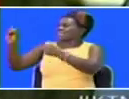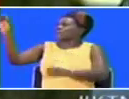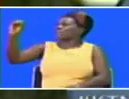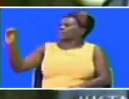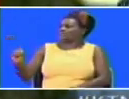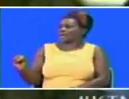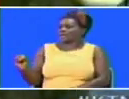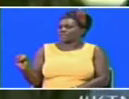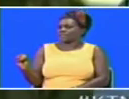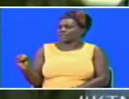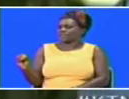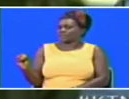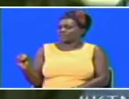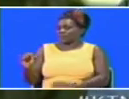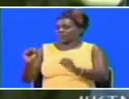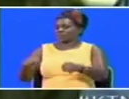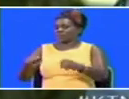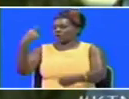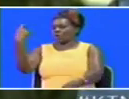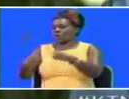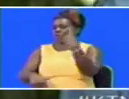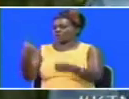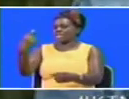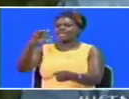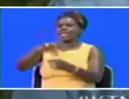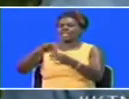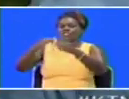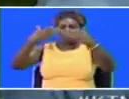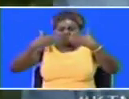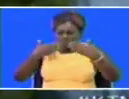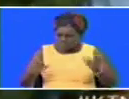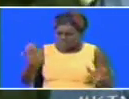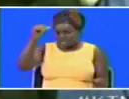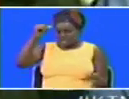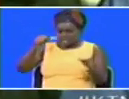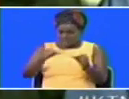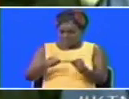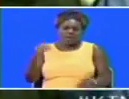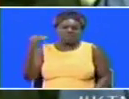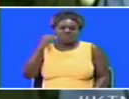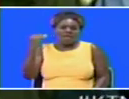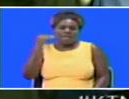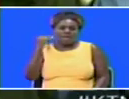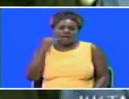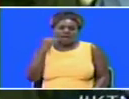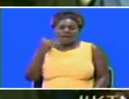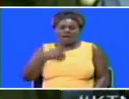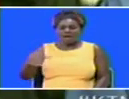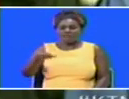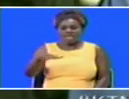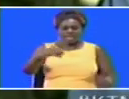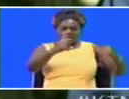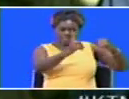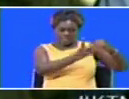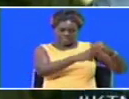99.9 uka huenda ni kama amh kiti hich Cha ubung kumuka kaunti hii ya siaya ina mao